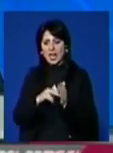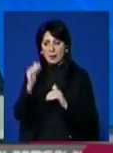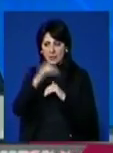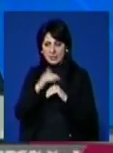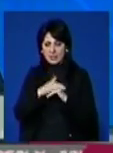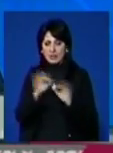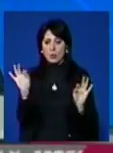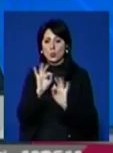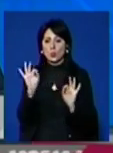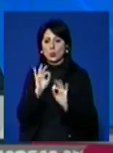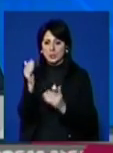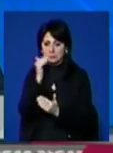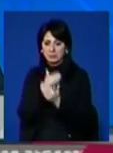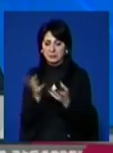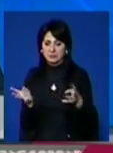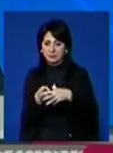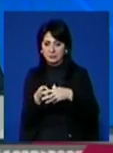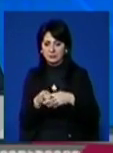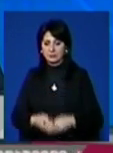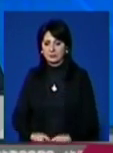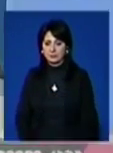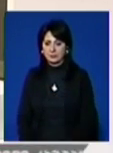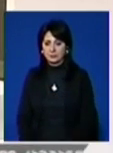სახამოზე კლასიკური მუსიკის შედევრებიც აჟღერდება.